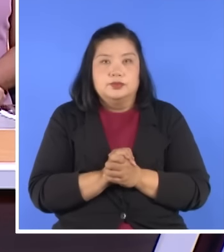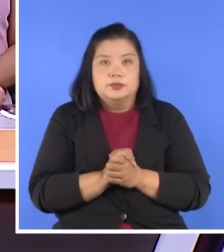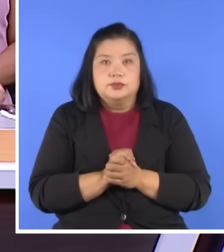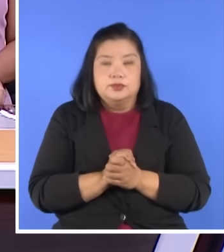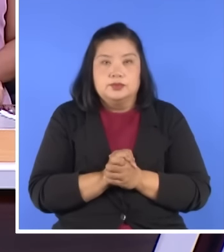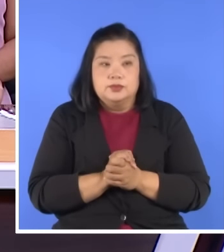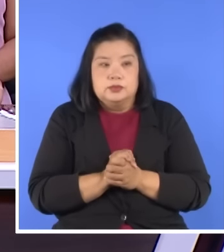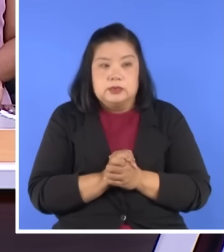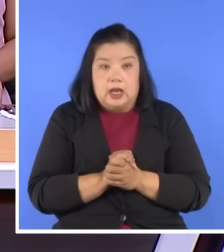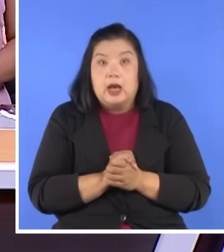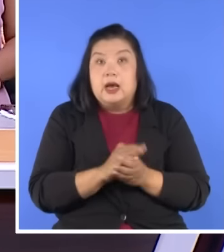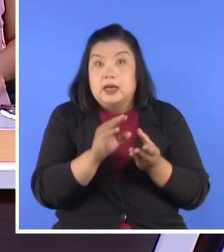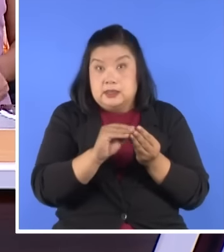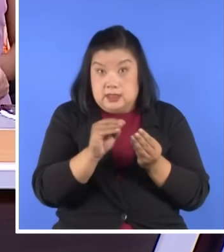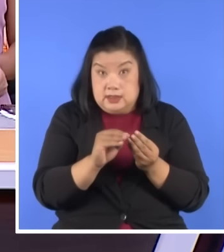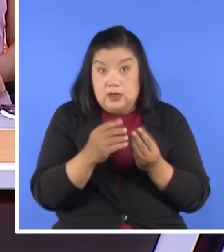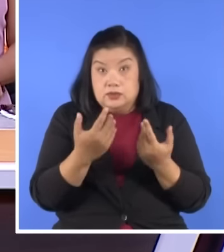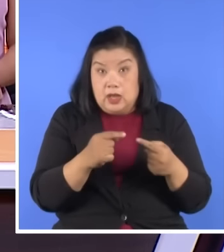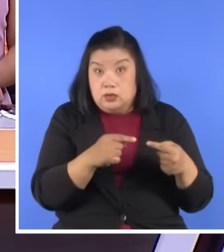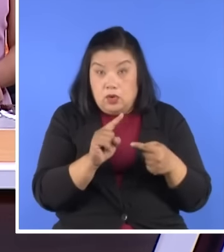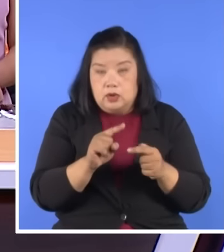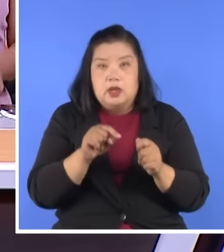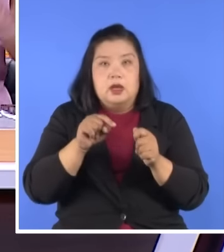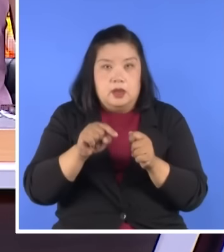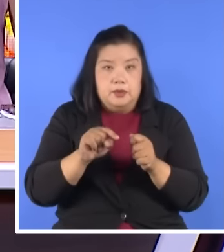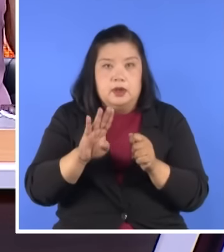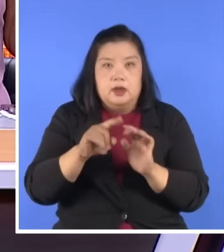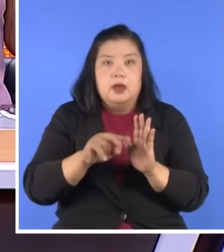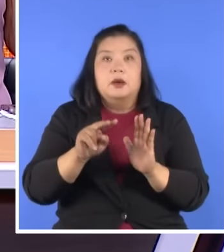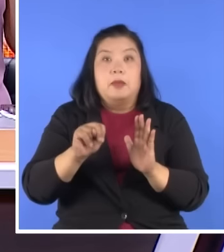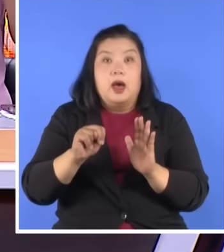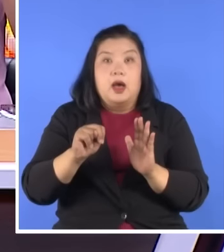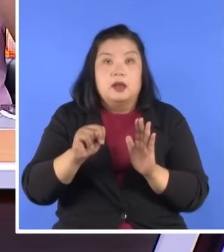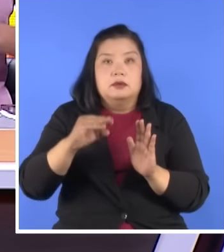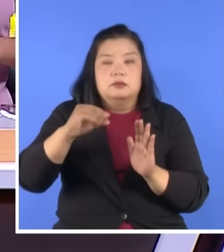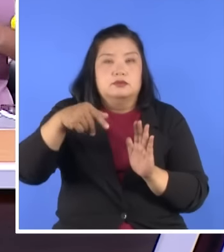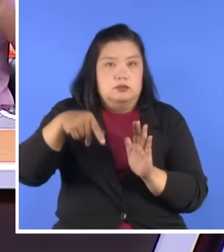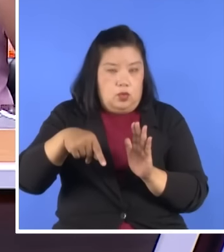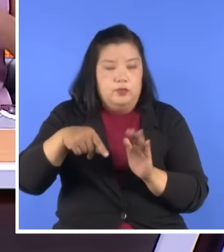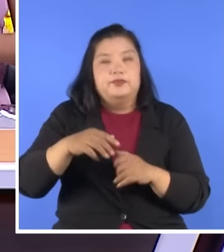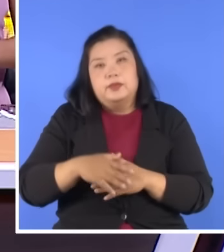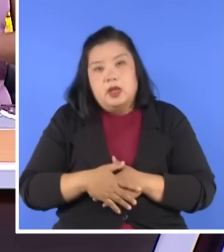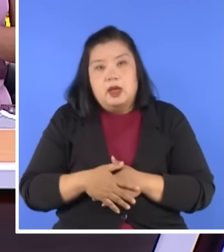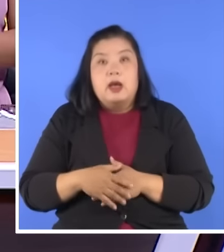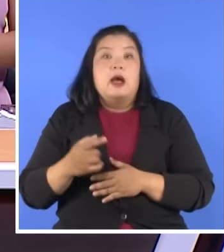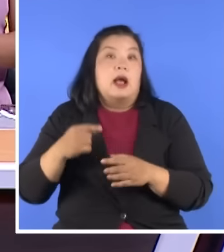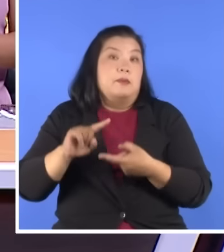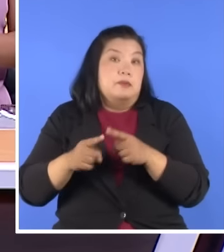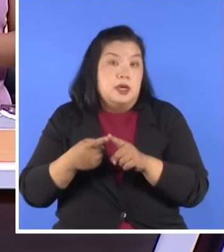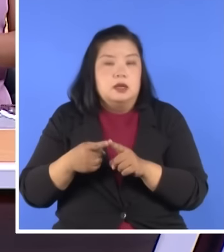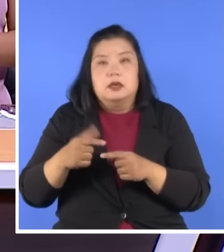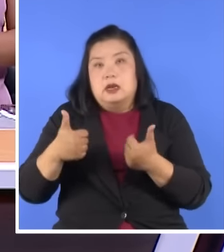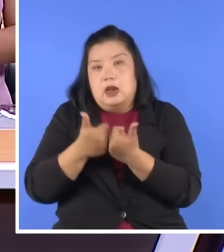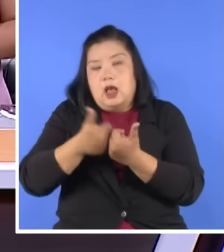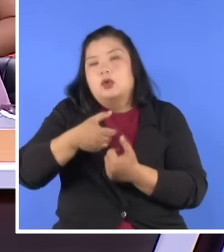ค่ะแต่ขยับไปที่อำเภอบ้านโพธิค่ะหนุ่มคนนี้ไปกินเหล้ากับเพื่อนแล้วก็ปั่นจากยากำลังจะกลับบ้านค่ะ